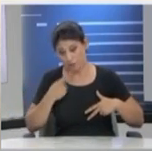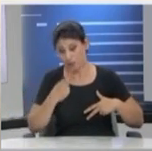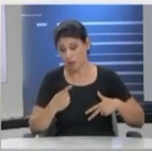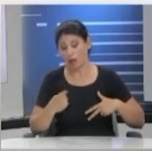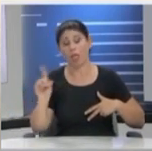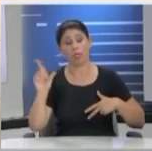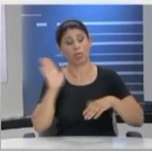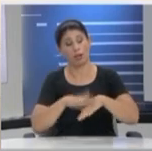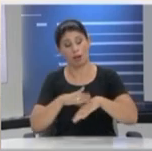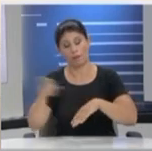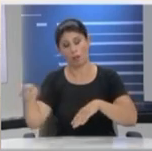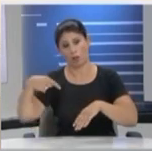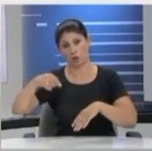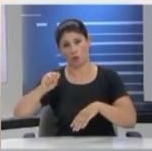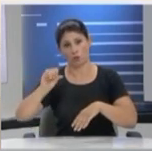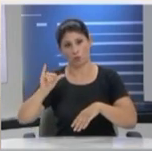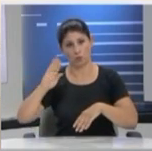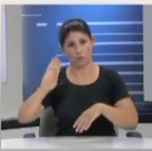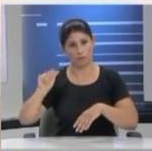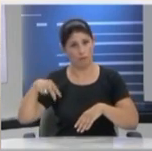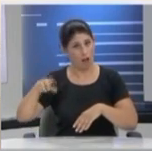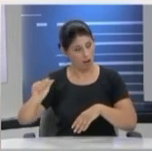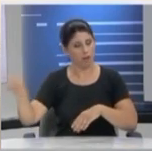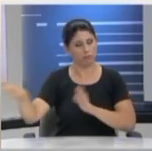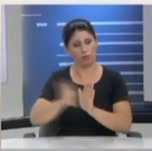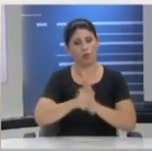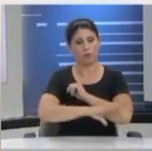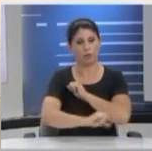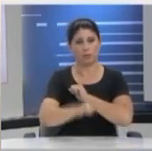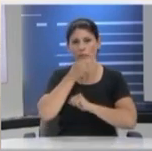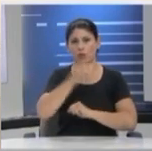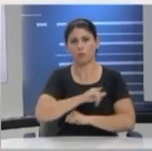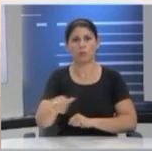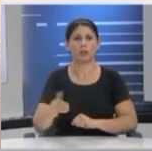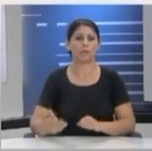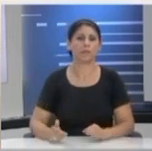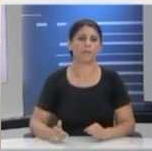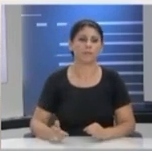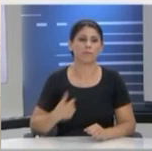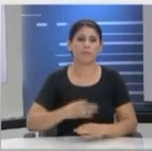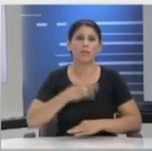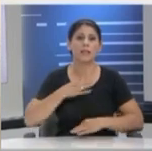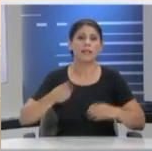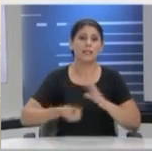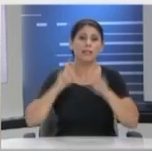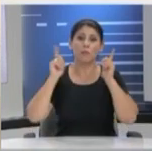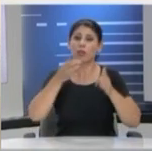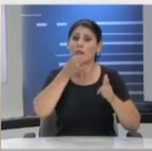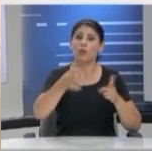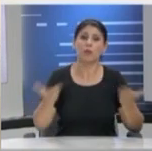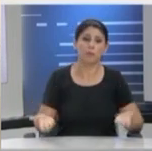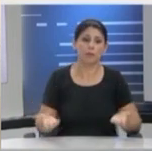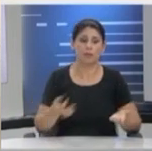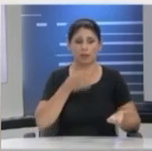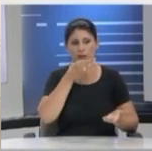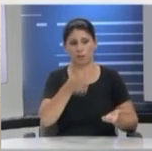δεν έφταιγε ο Τζουβάλας, τον βάζουμε γραμματέα. Δεν το είπατε όμως. Δεν το είπατε. Κύριε Νέα Δημοκρατία, δεν το είπατε.